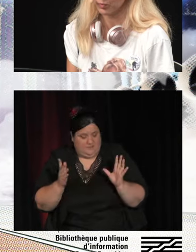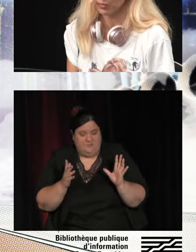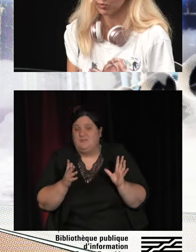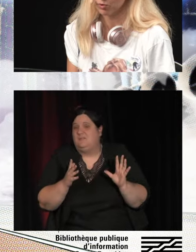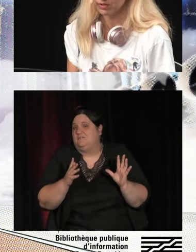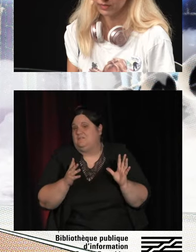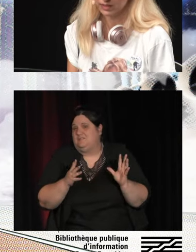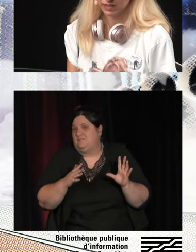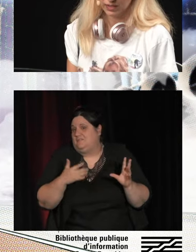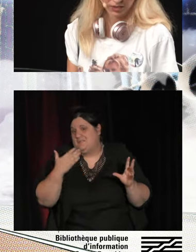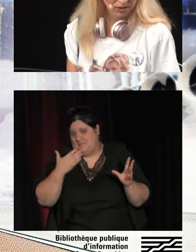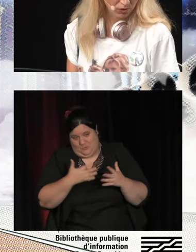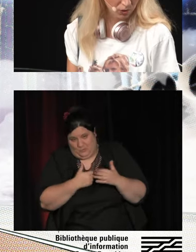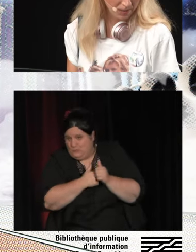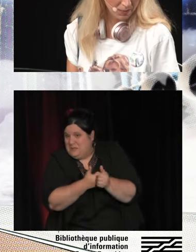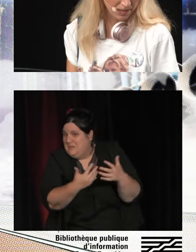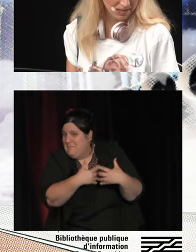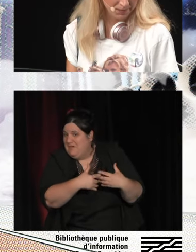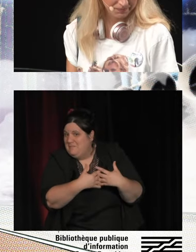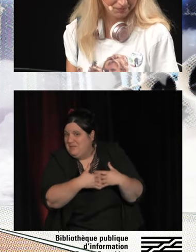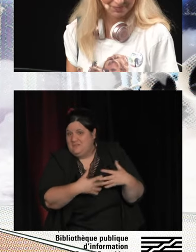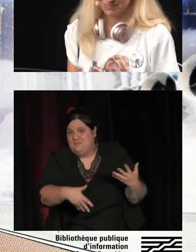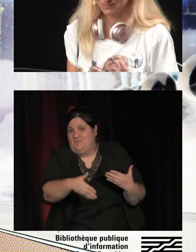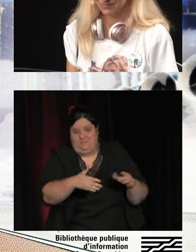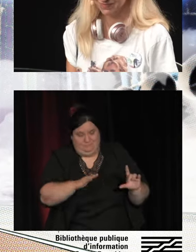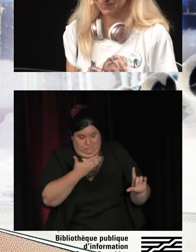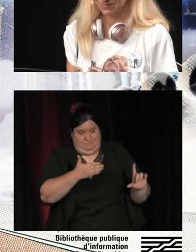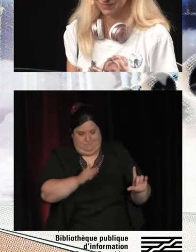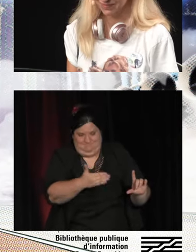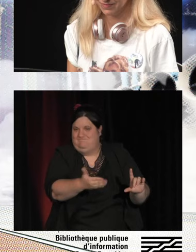shuffler nous propose le jeu. On repasse par là.